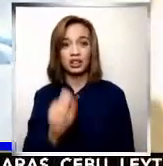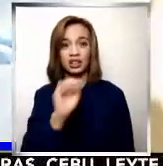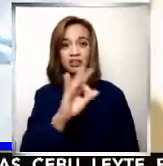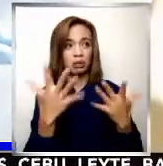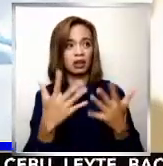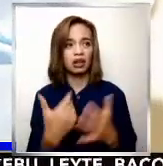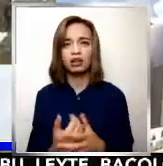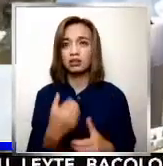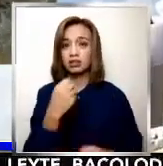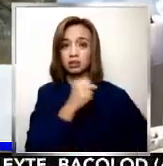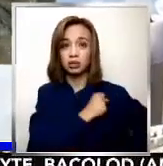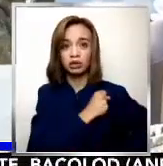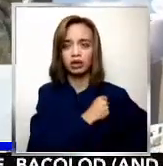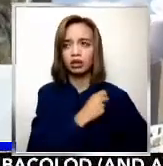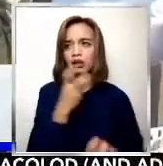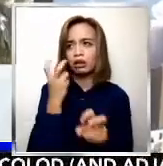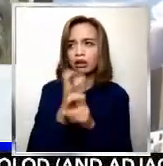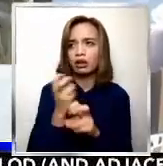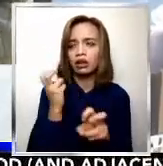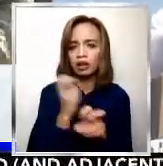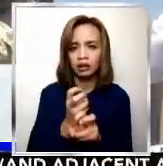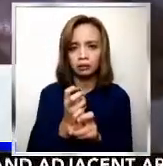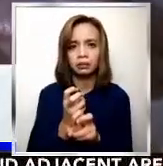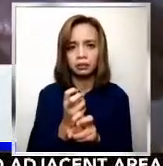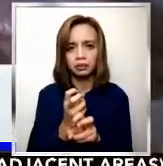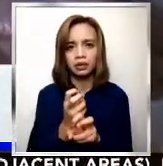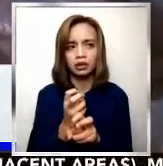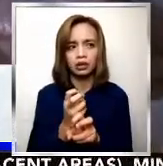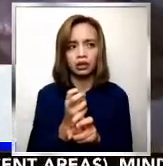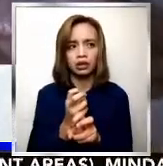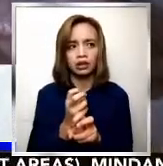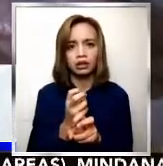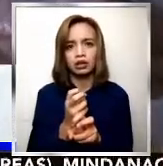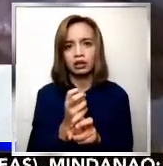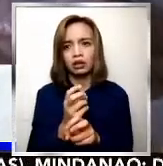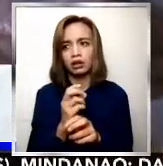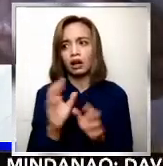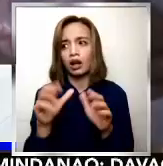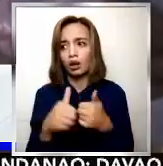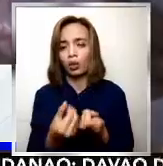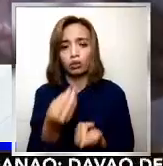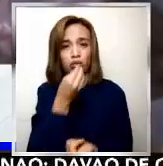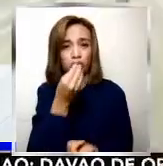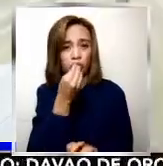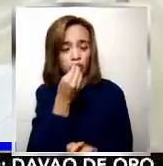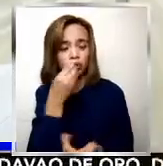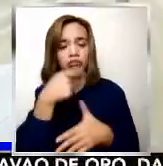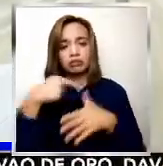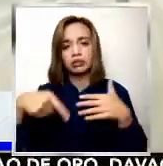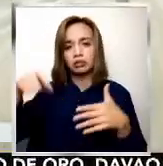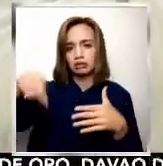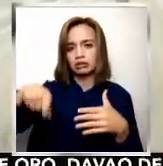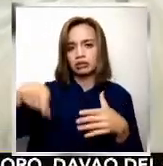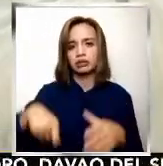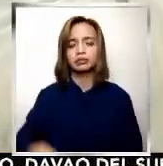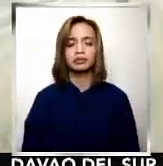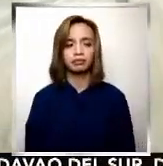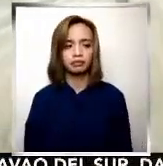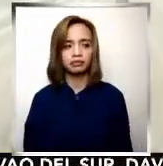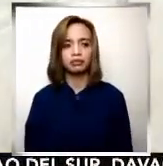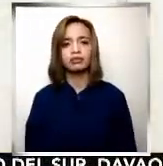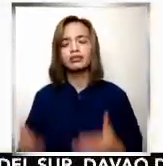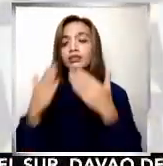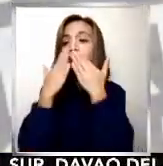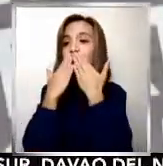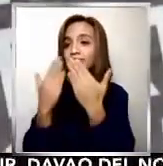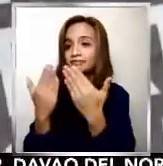mga resources na pagdating sa mga pagkain at pangangailangan ng ating mga kababayan. Maraming salamat po sa